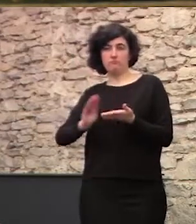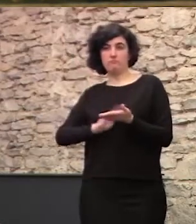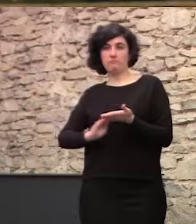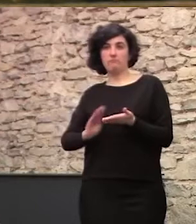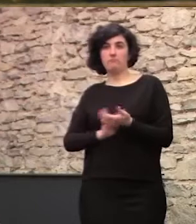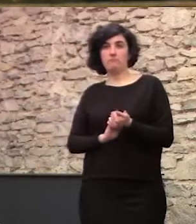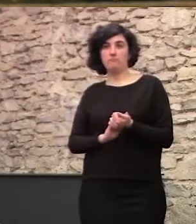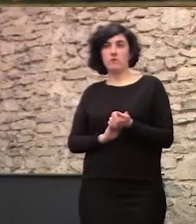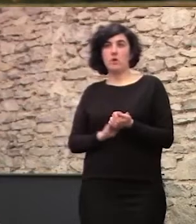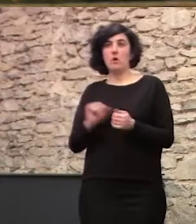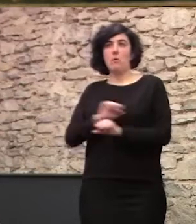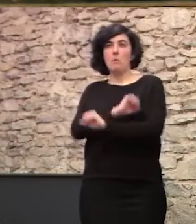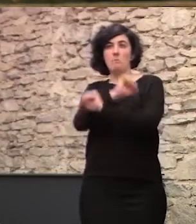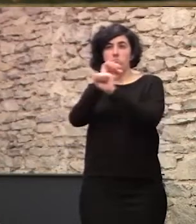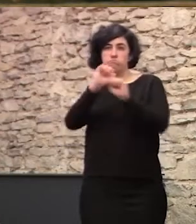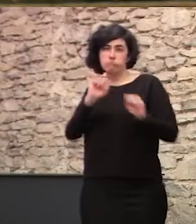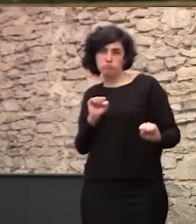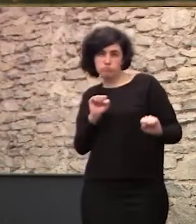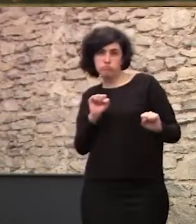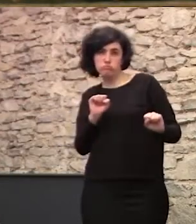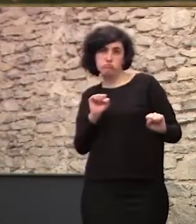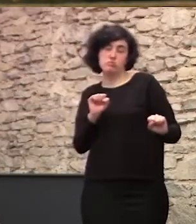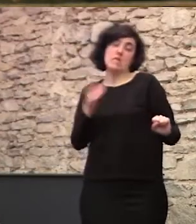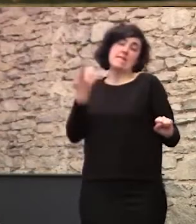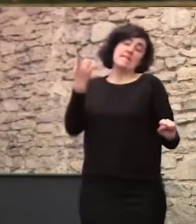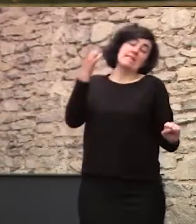ez dakite heldutasunari buruz hitz egin, baina bai nolabait